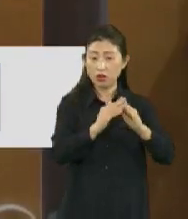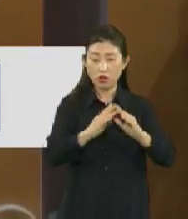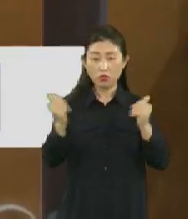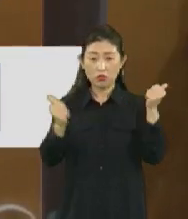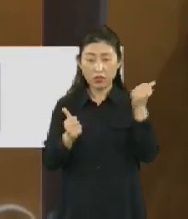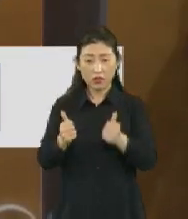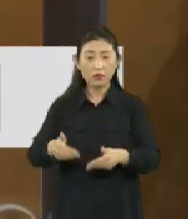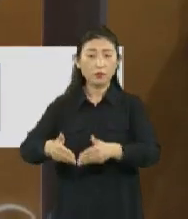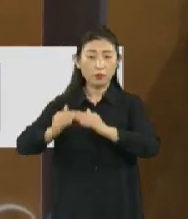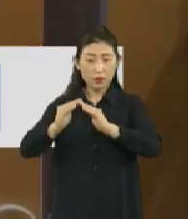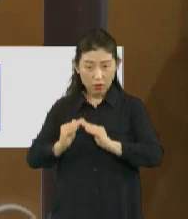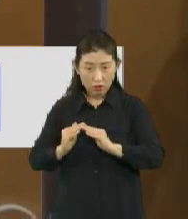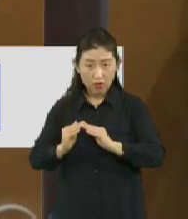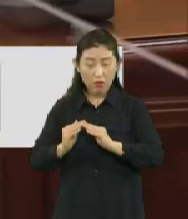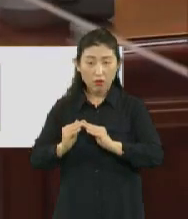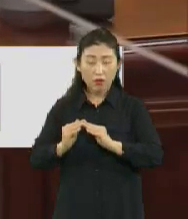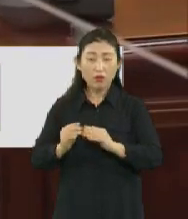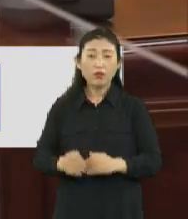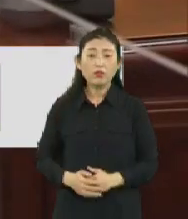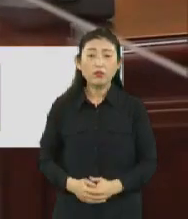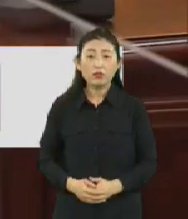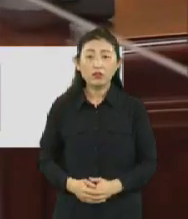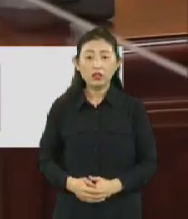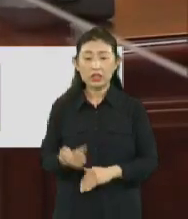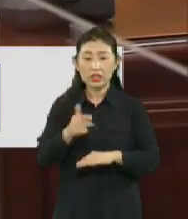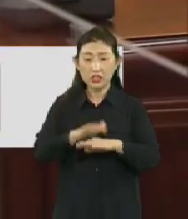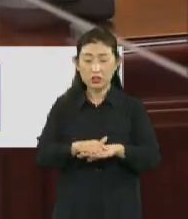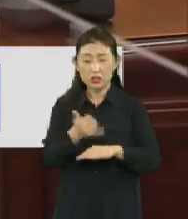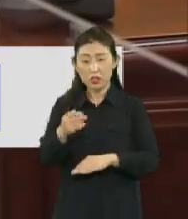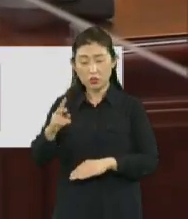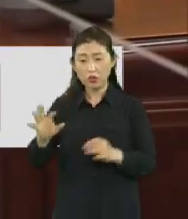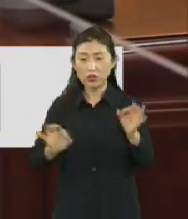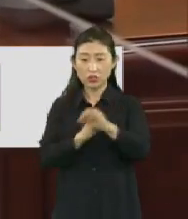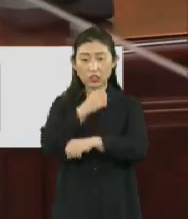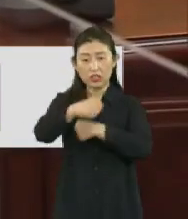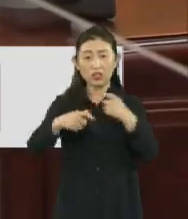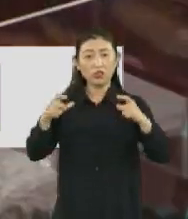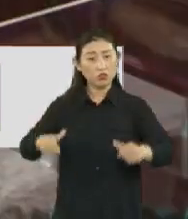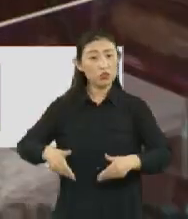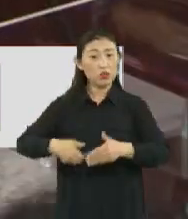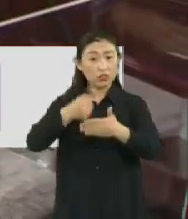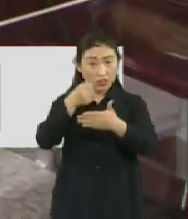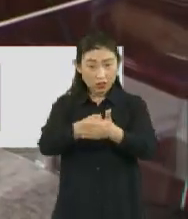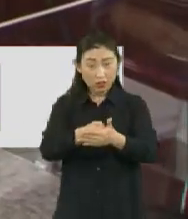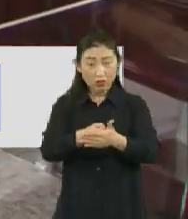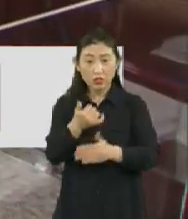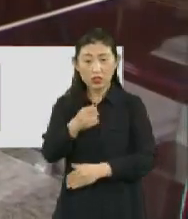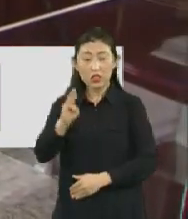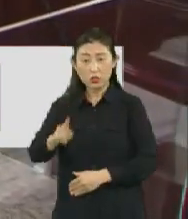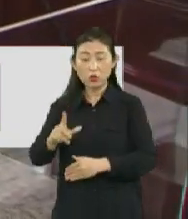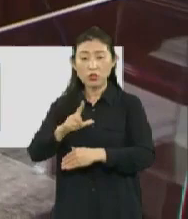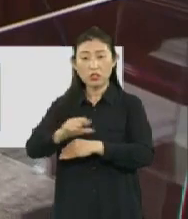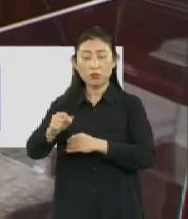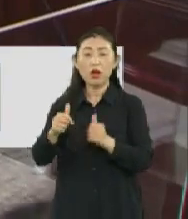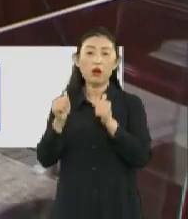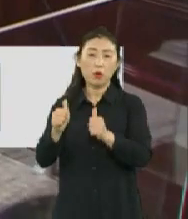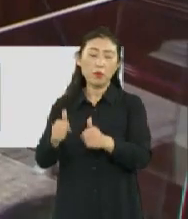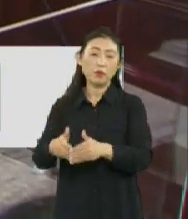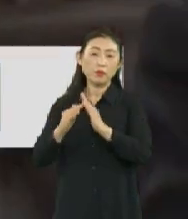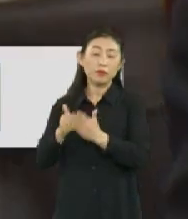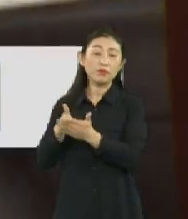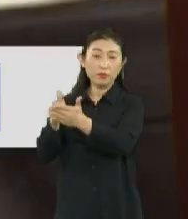국회 세종의사당 조기 건립을 비롯해 대전 세종 경제자유구역 지정과 세종지방법원 설치